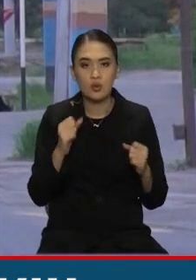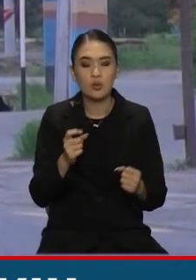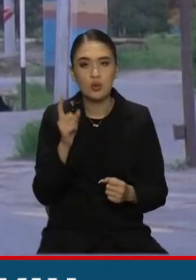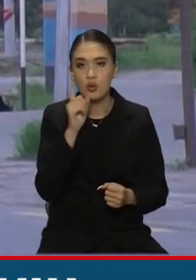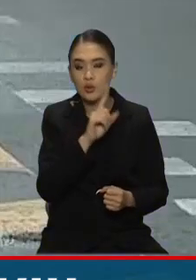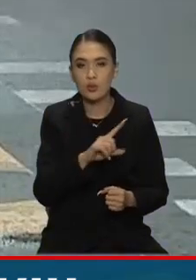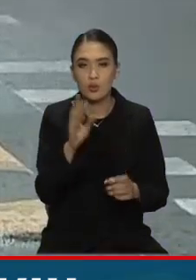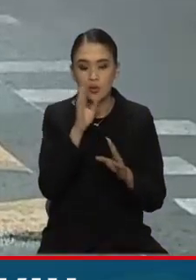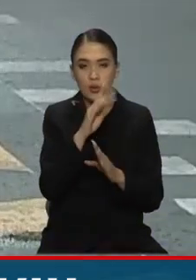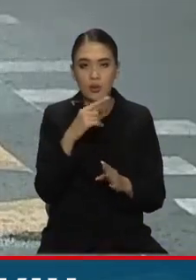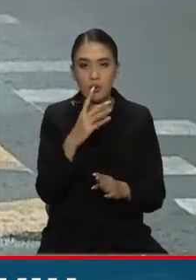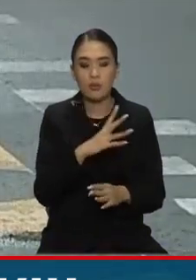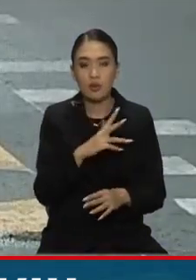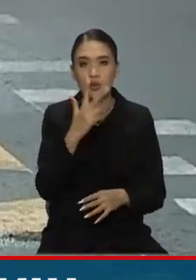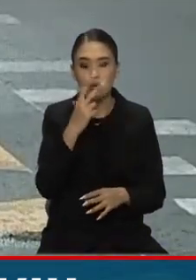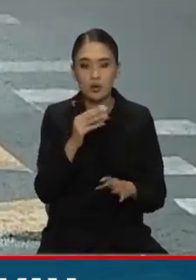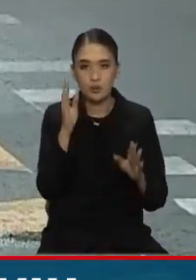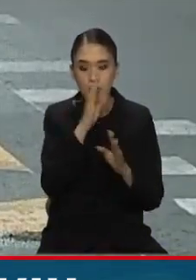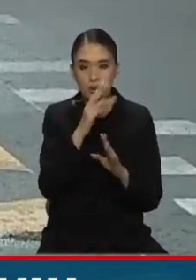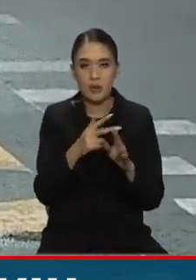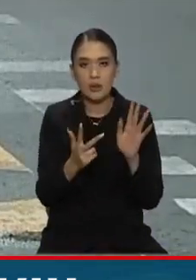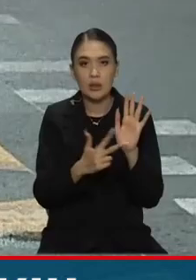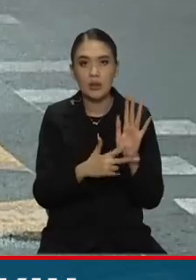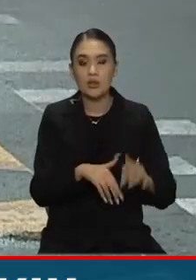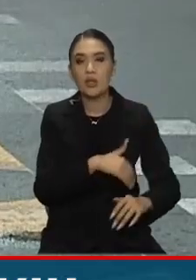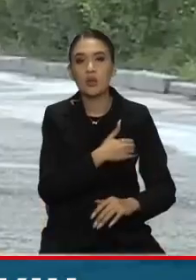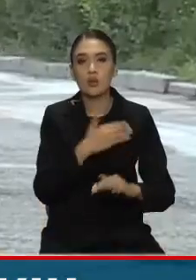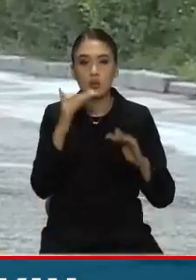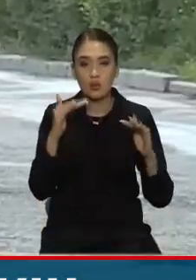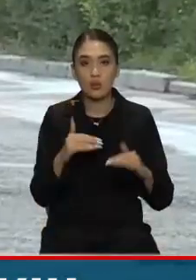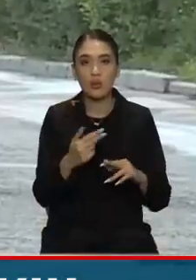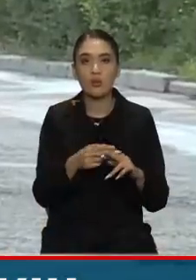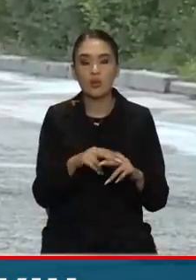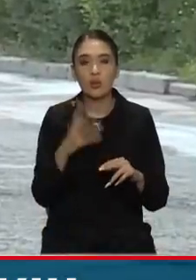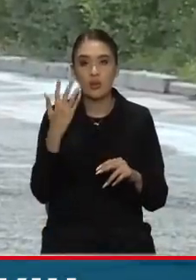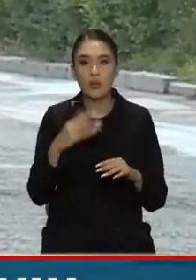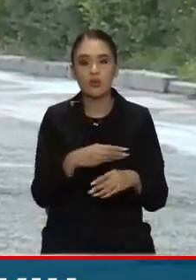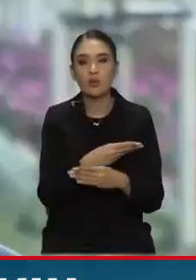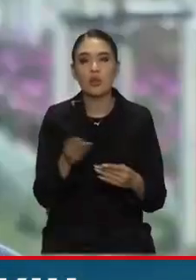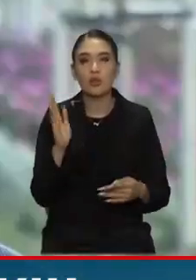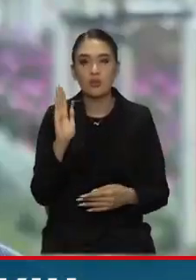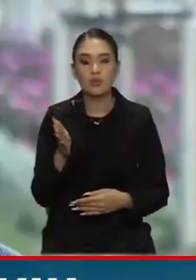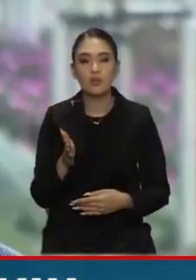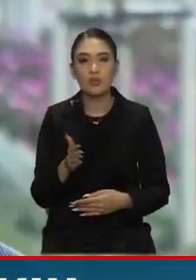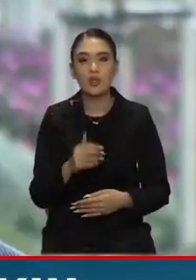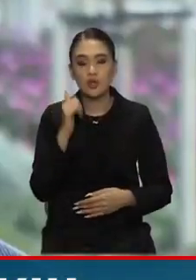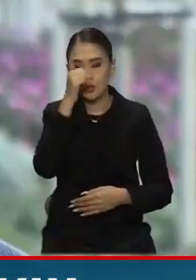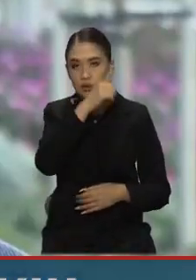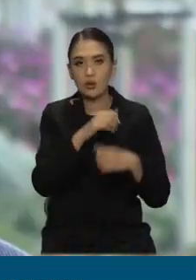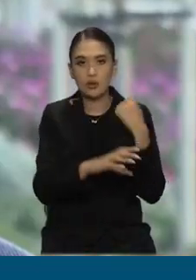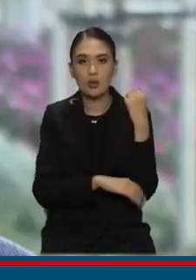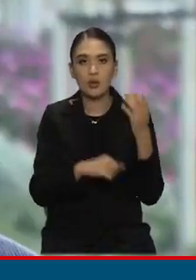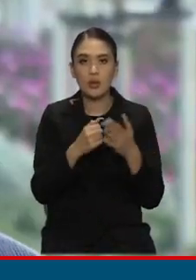жылу қатарынан 3 күн ауа райы 8 градустан төмен болған кезден бастап беріле бастайды. Жыл соңына шейін бізде